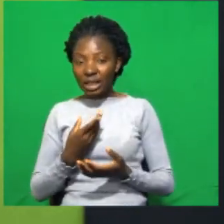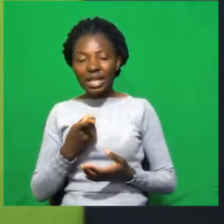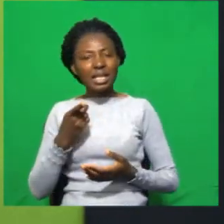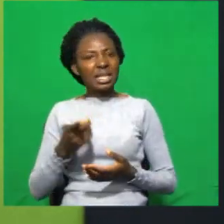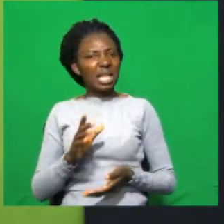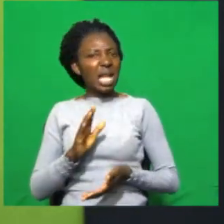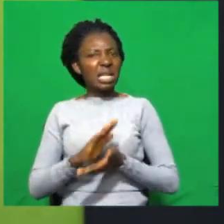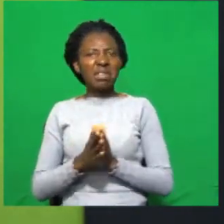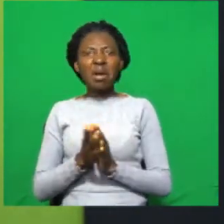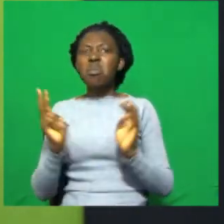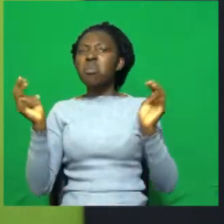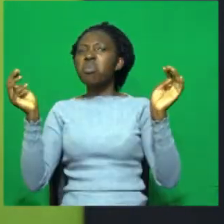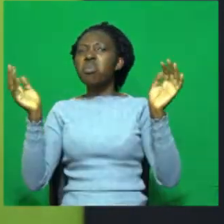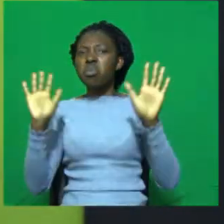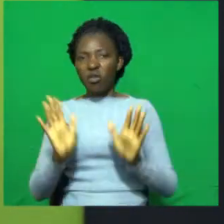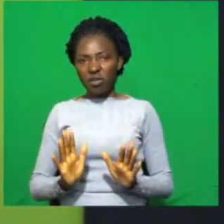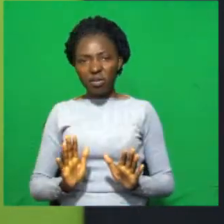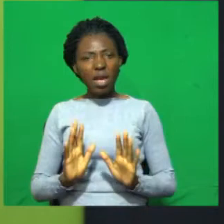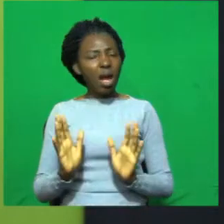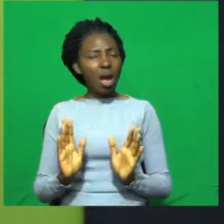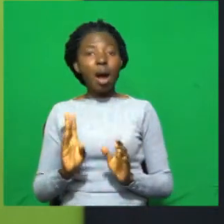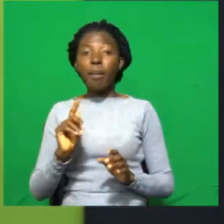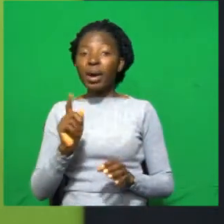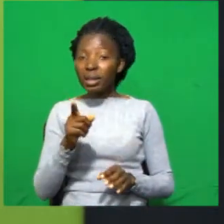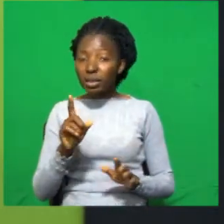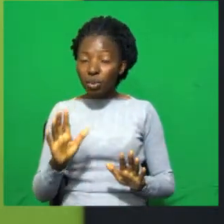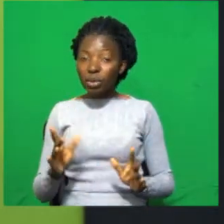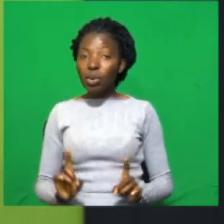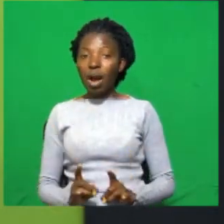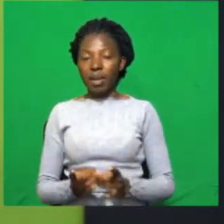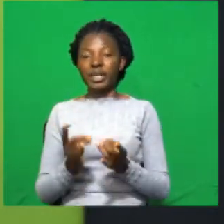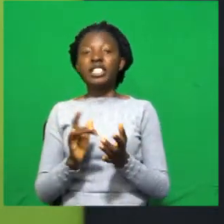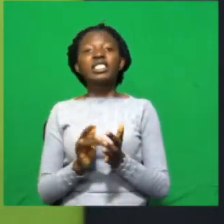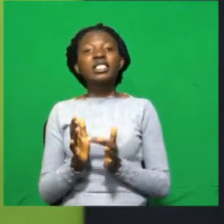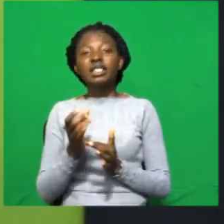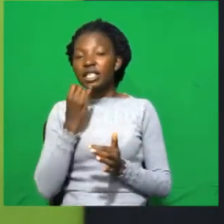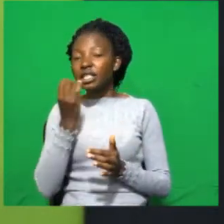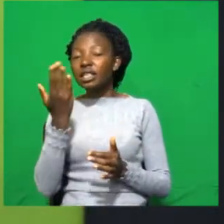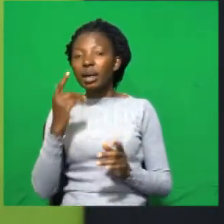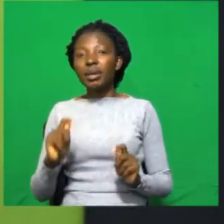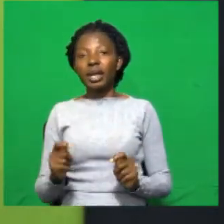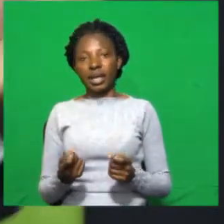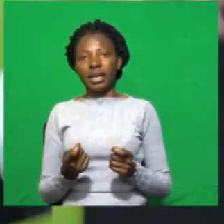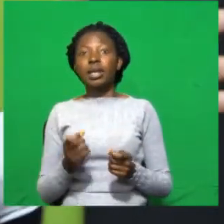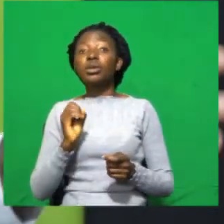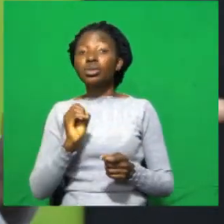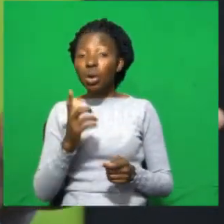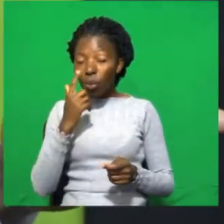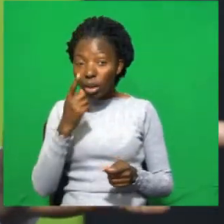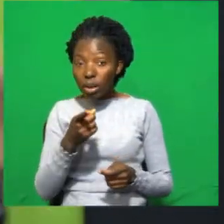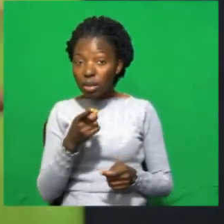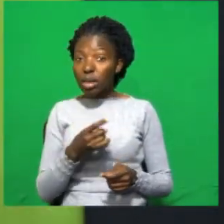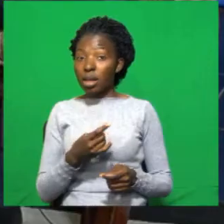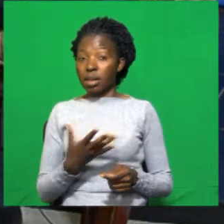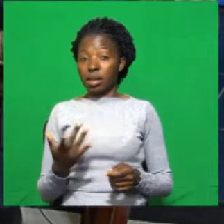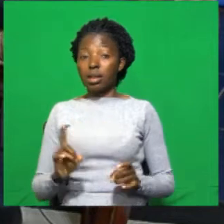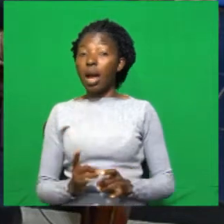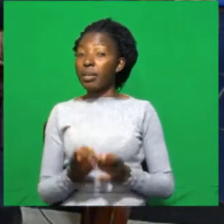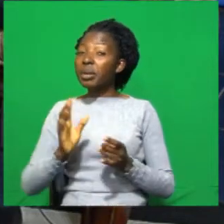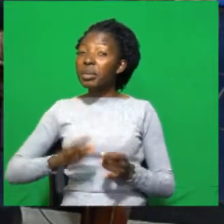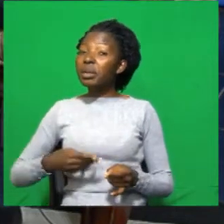fiction. Ndo maitikiro azvichaita, ende zvatoo padhuze. Jesus is coming again. Saka kana zvadaro